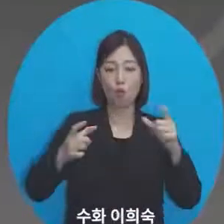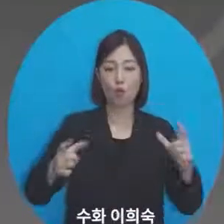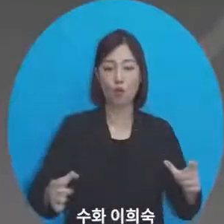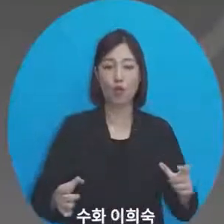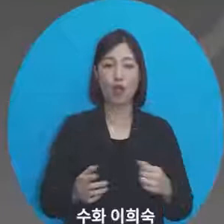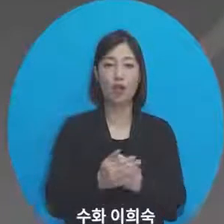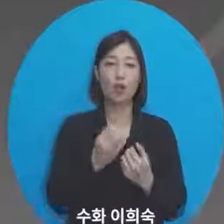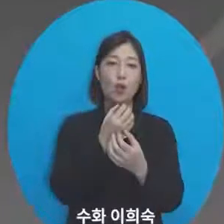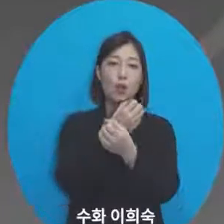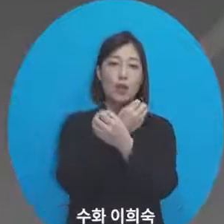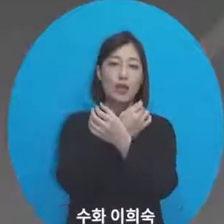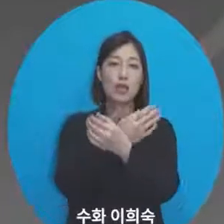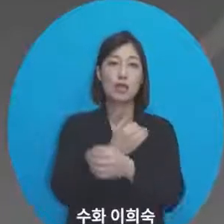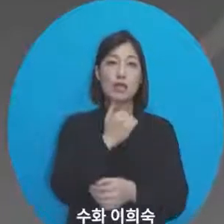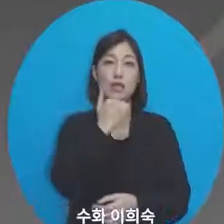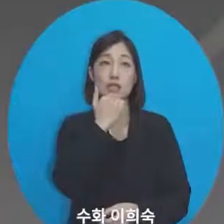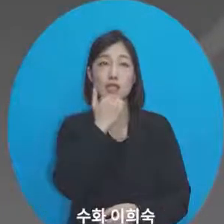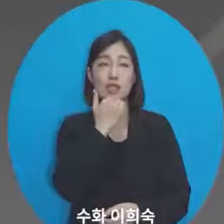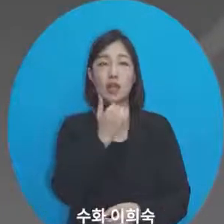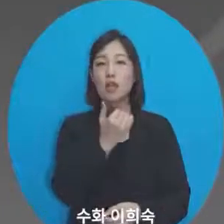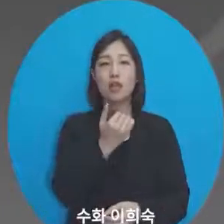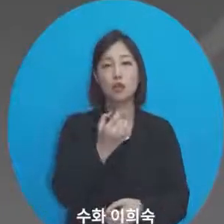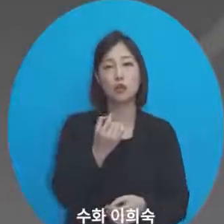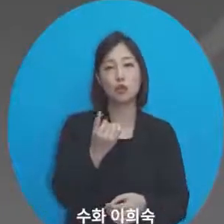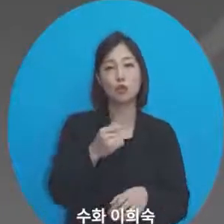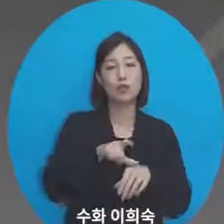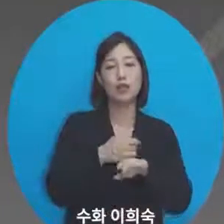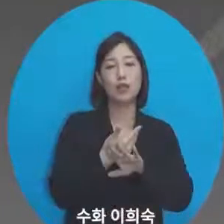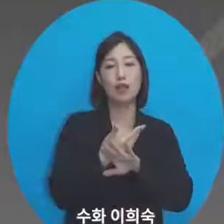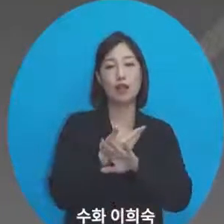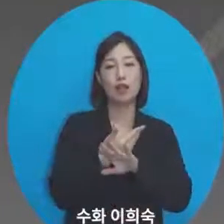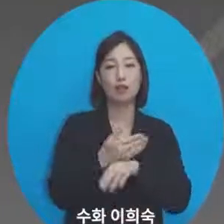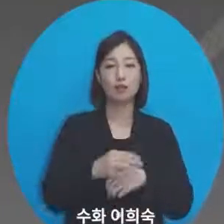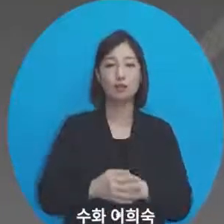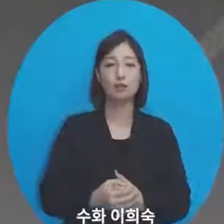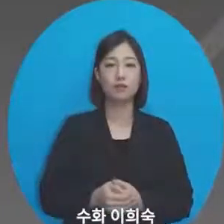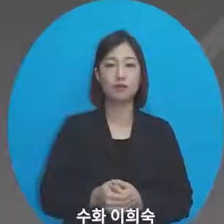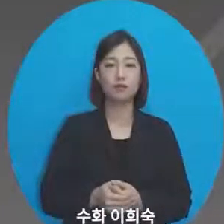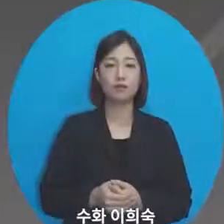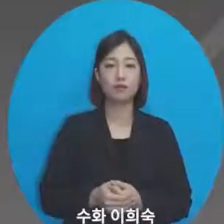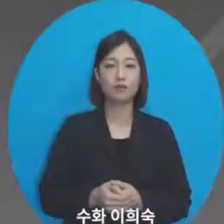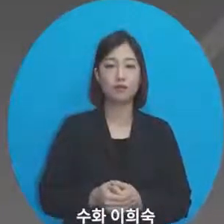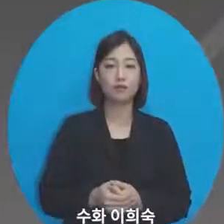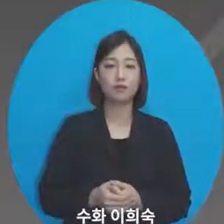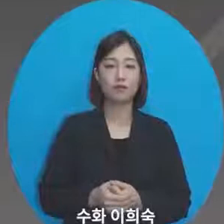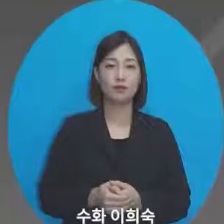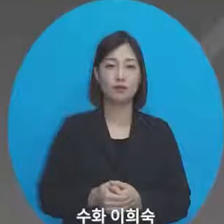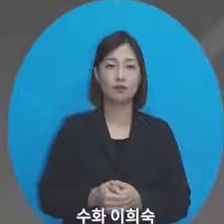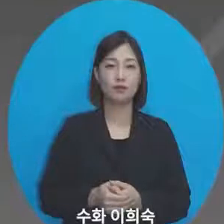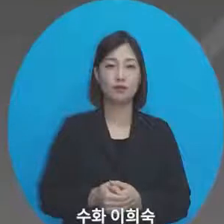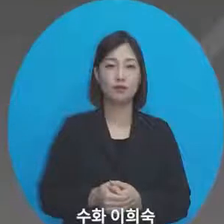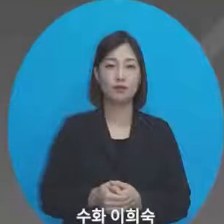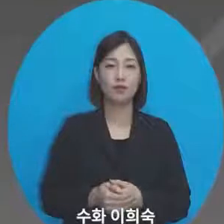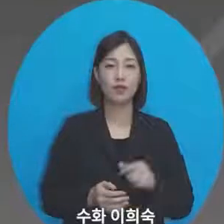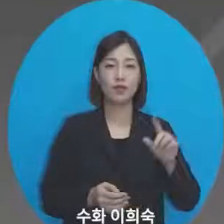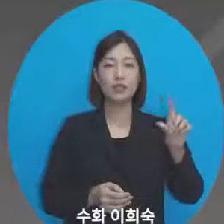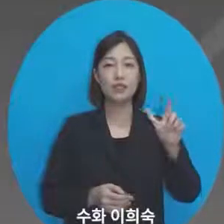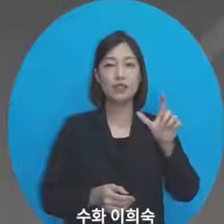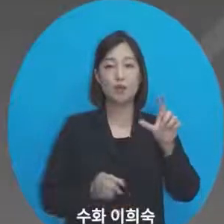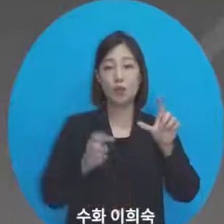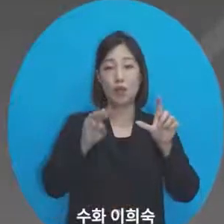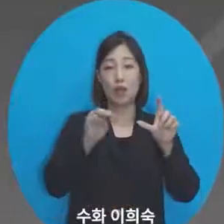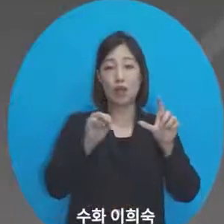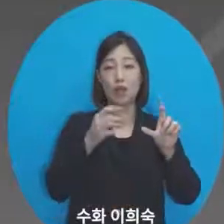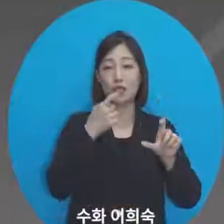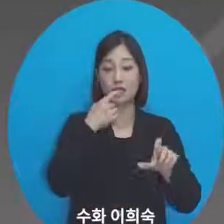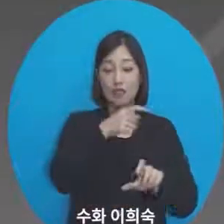두고 횡단보도 길이 1m마다 0.8초로 환산하여서 15m 횡단보도일